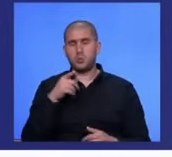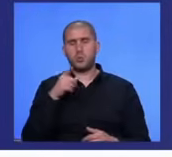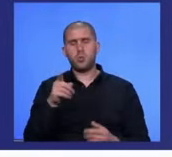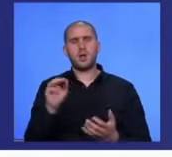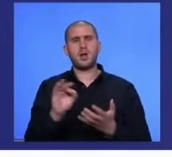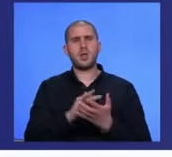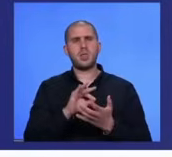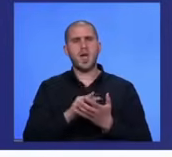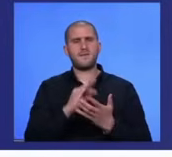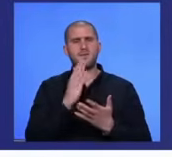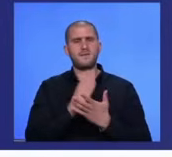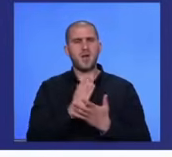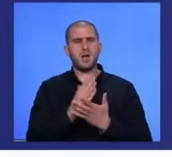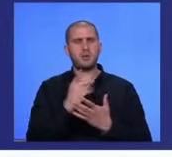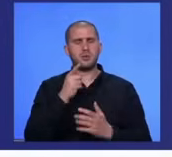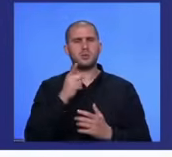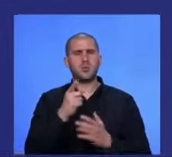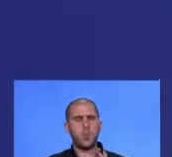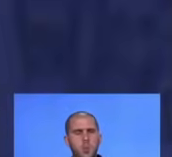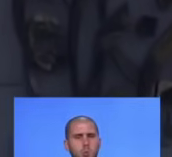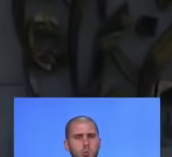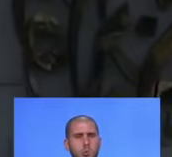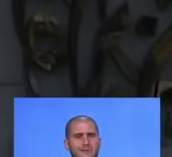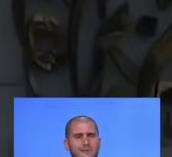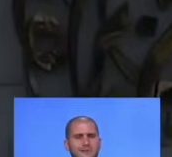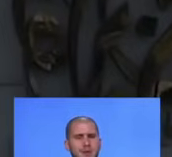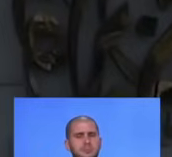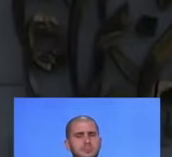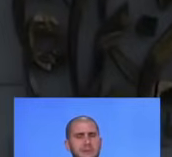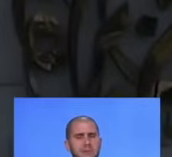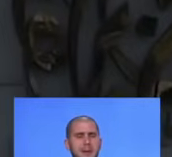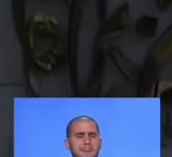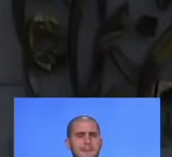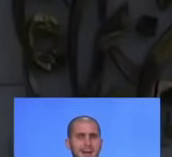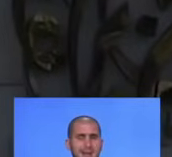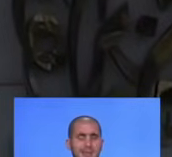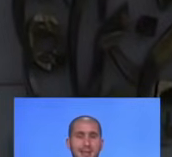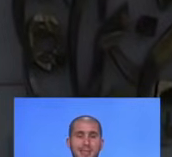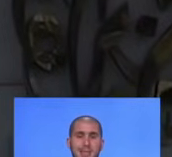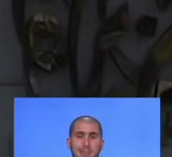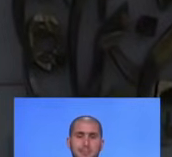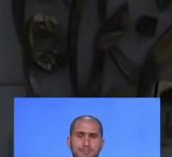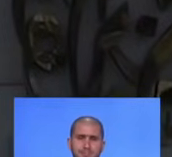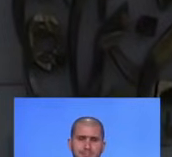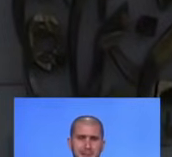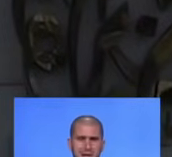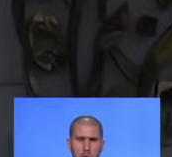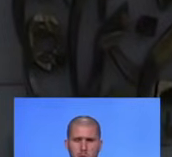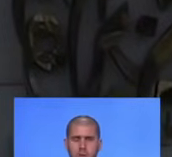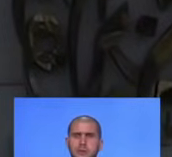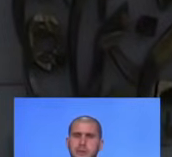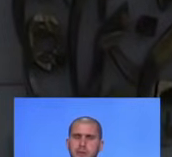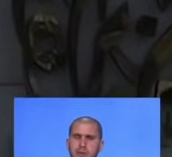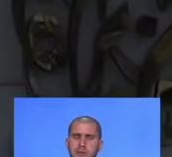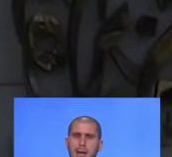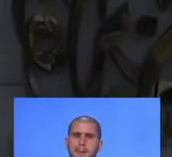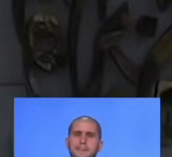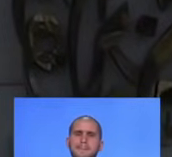כותב בין השאר, הוצגו בפניי מסמכים שמעידים כי התכנים המשודרים בערוץ היוו את